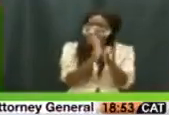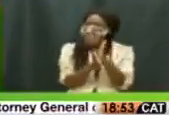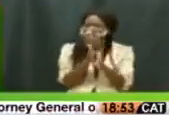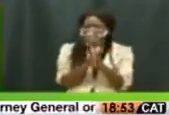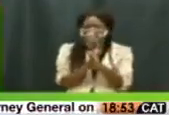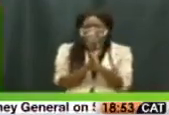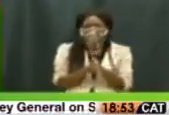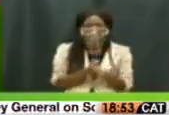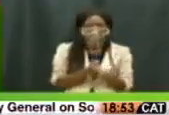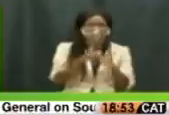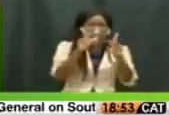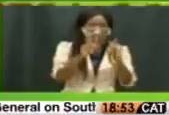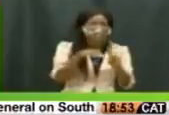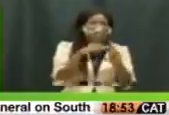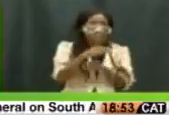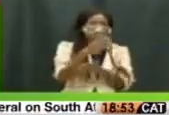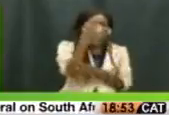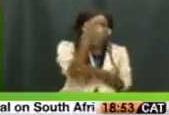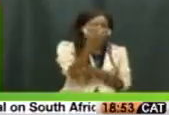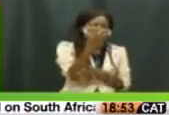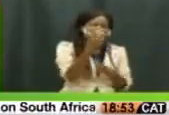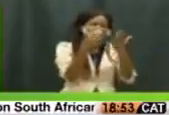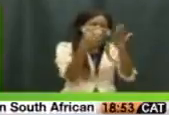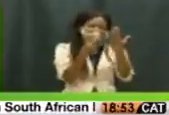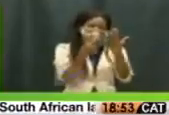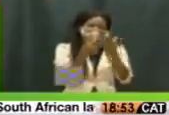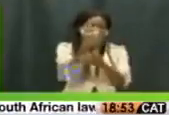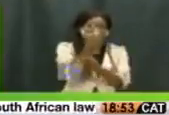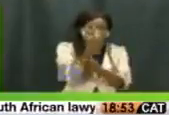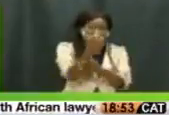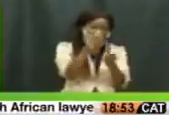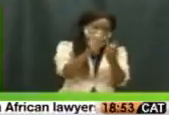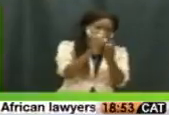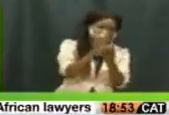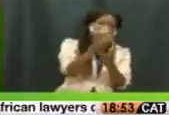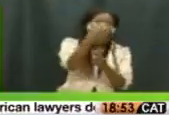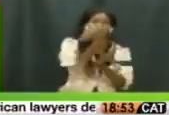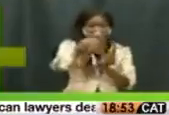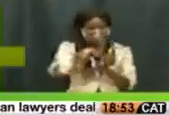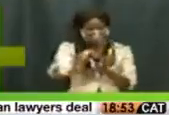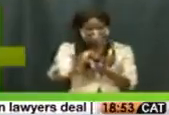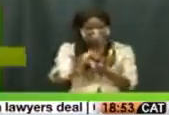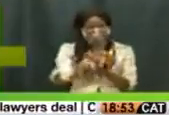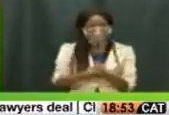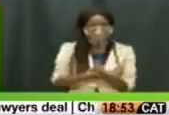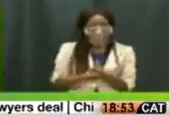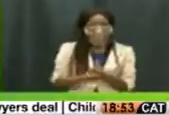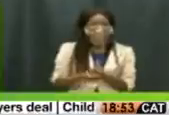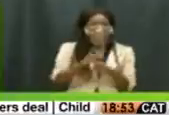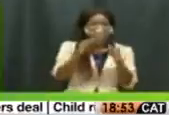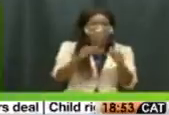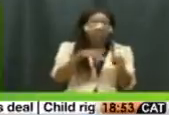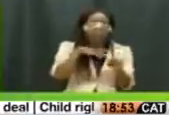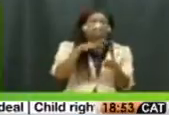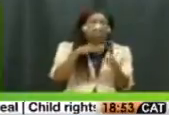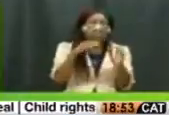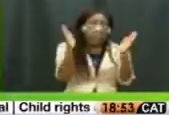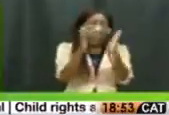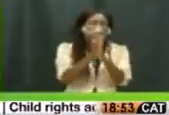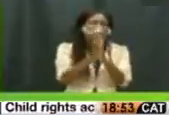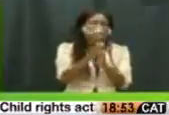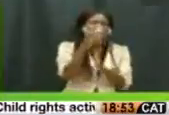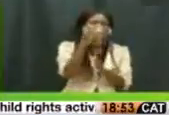anthu 471 ndamena nayesedwa kupereka chiwerengero tsopano cha 201,000